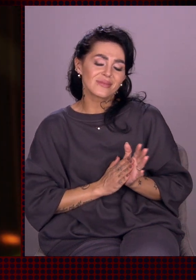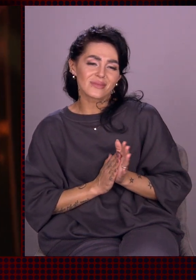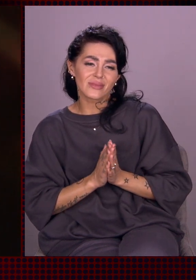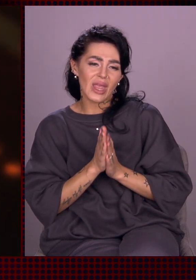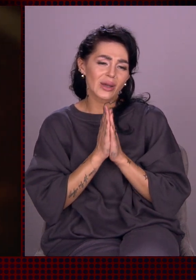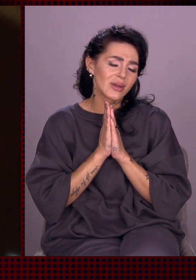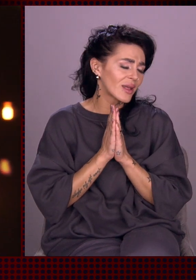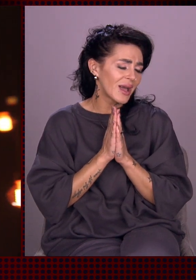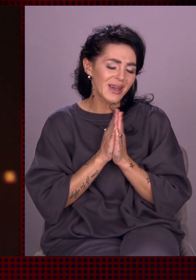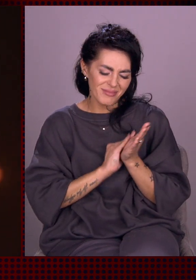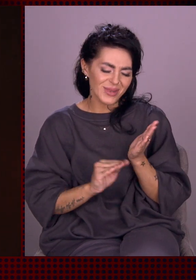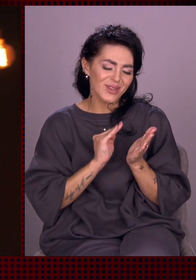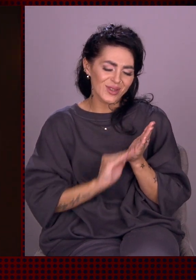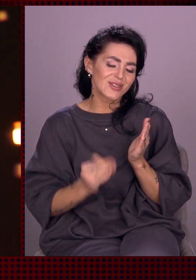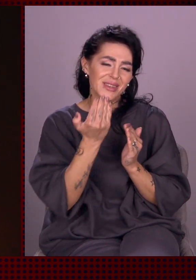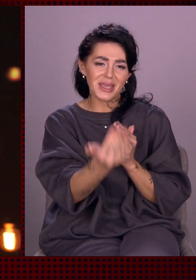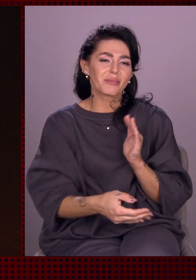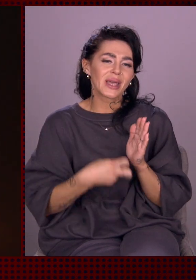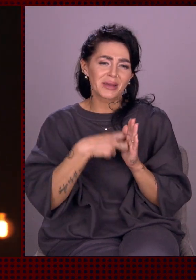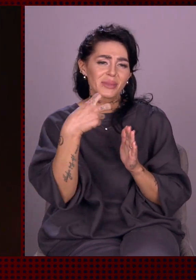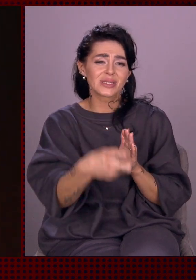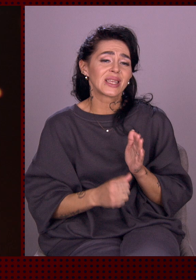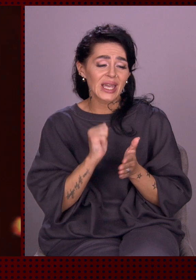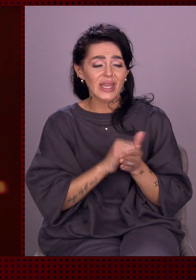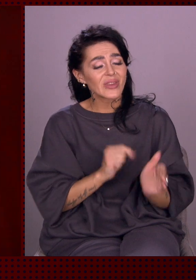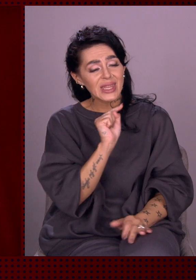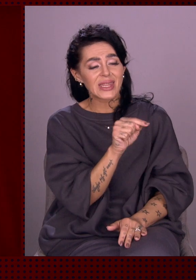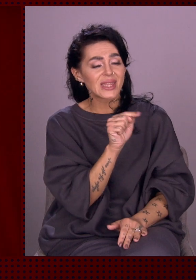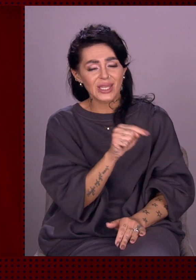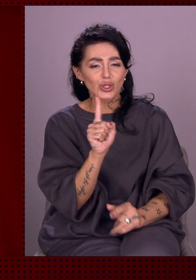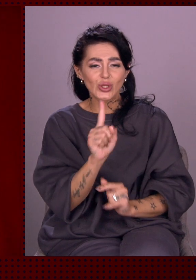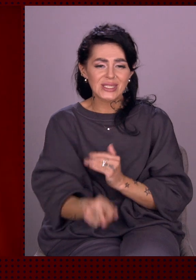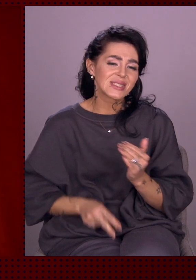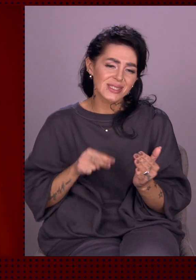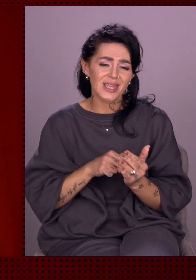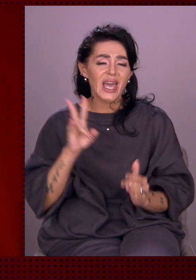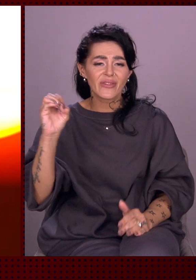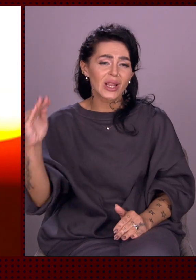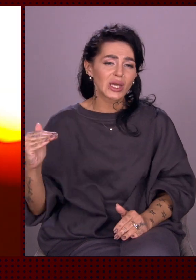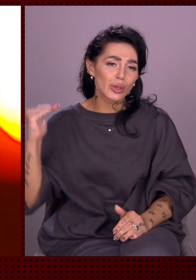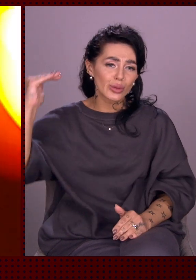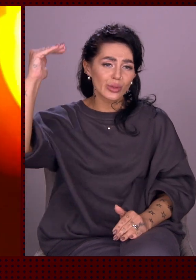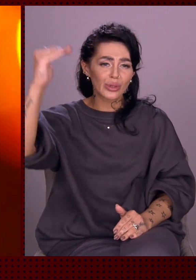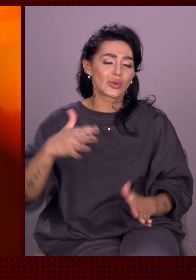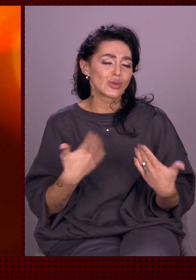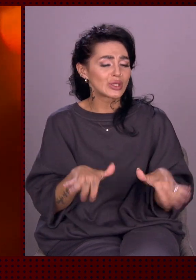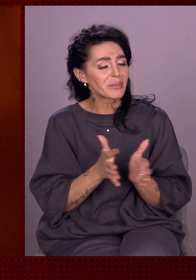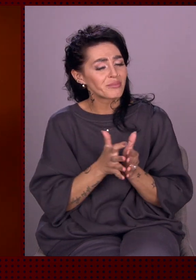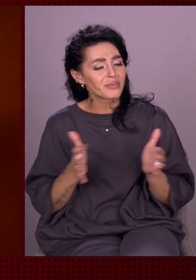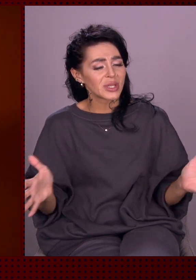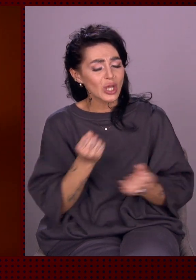Пишу тобі листа від тієї, що стала великою, вже більше порад